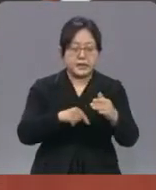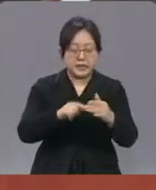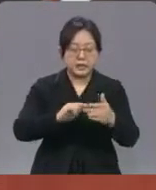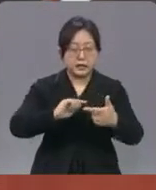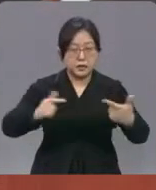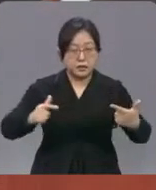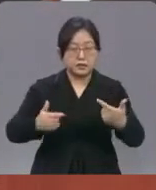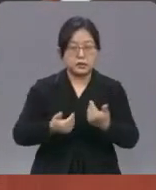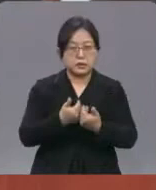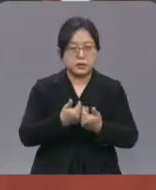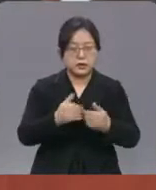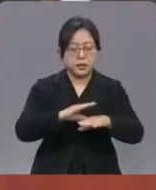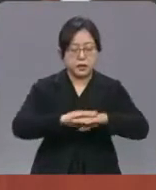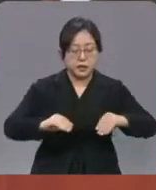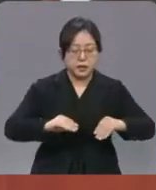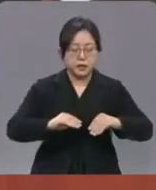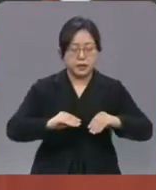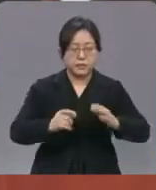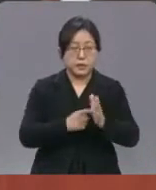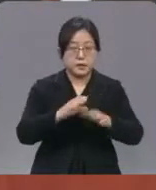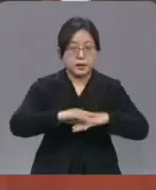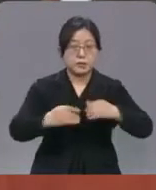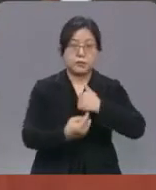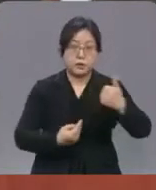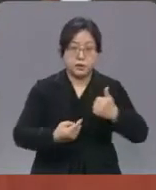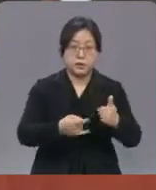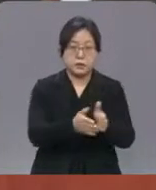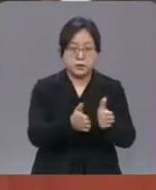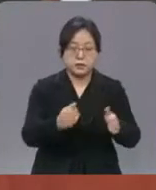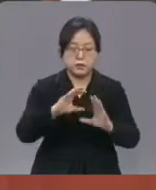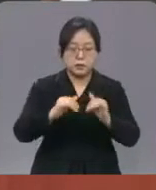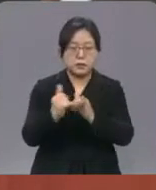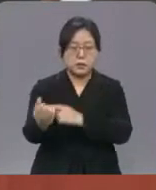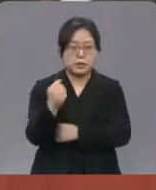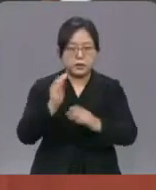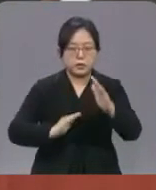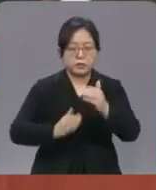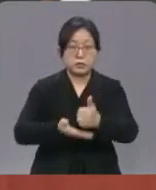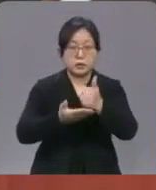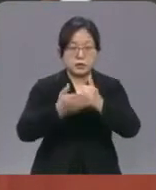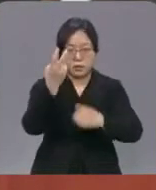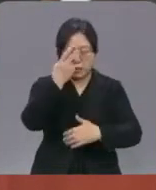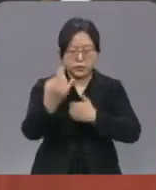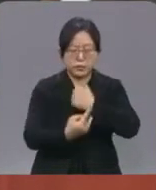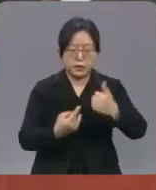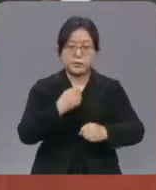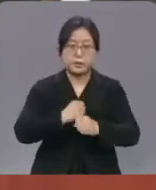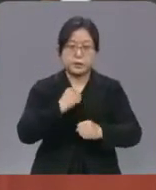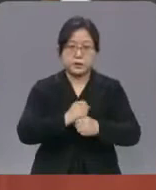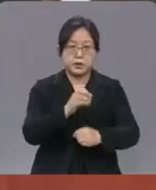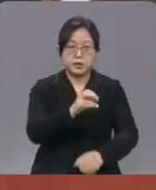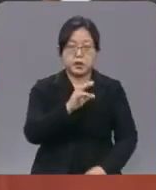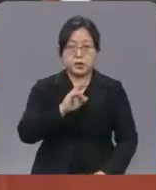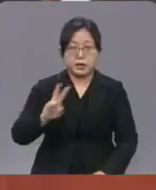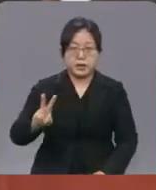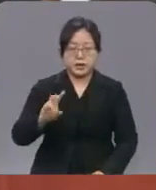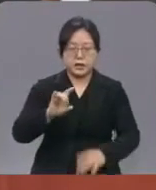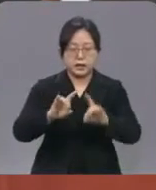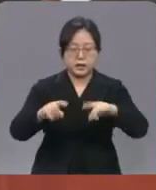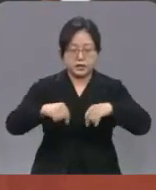속에 공동비대위원회 체제에 돌입했고 국민의힘도 공천관리위원회를 구성하기로 하는 등 여야 각